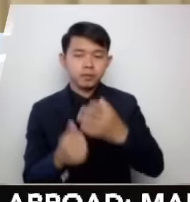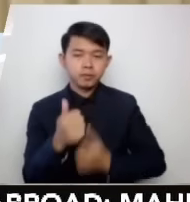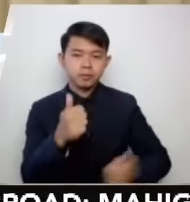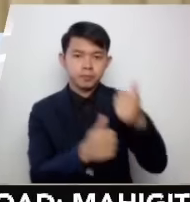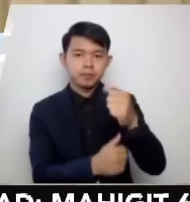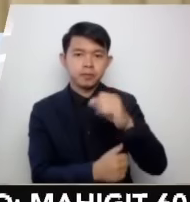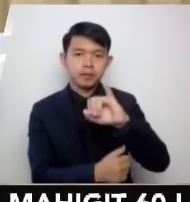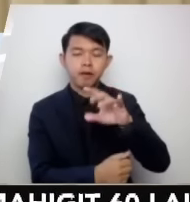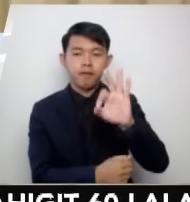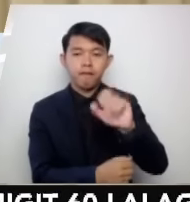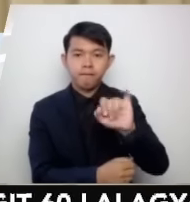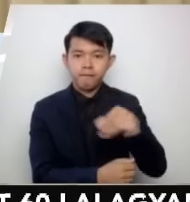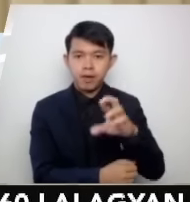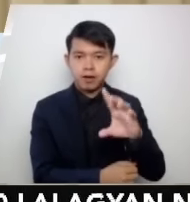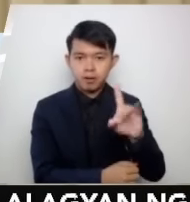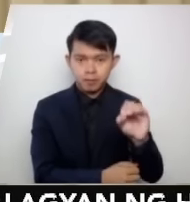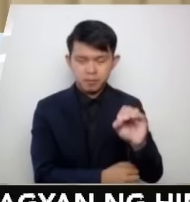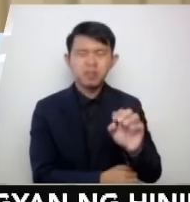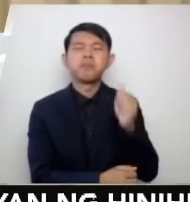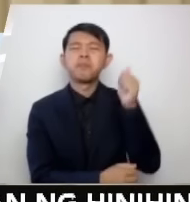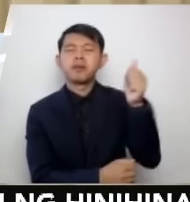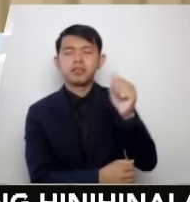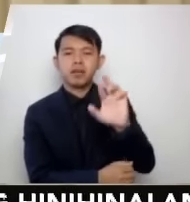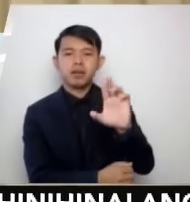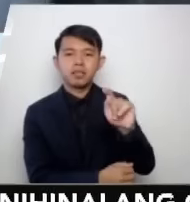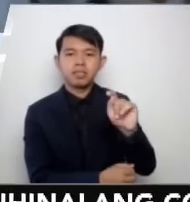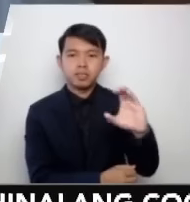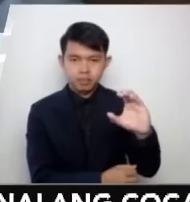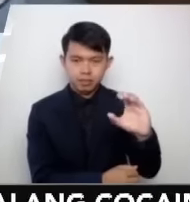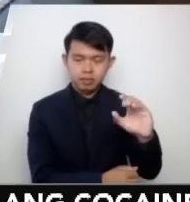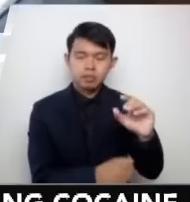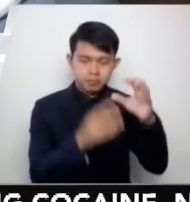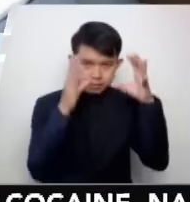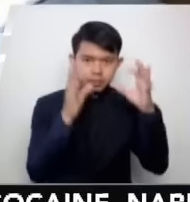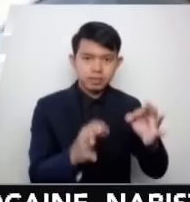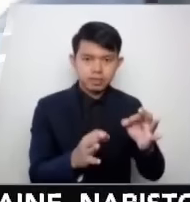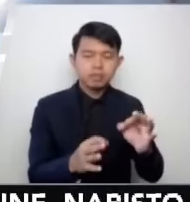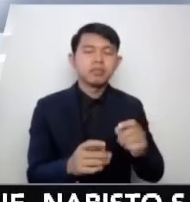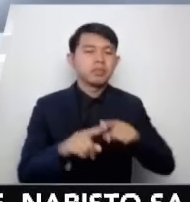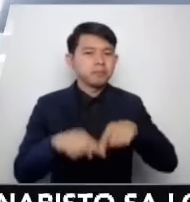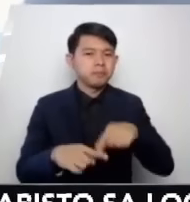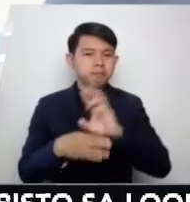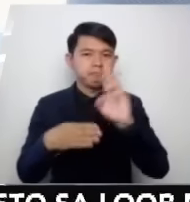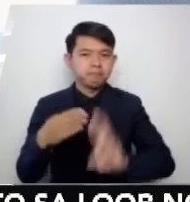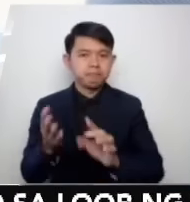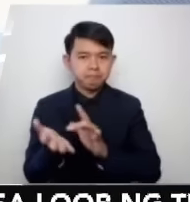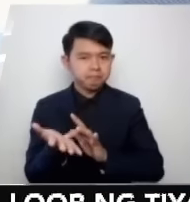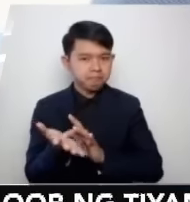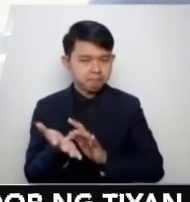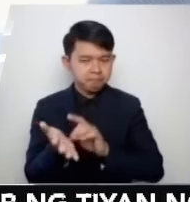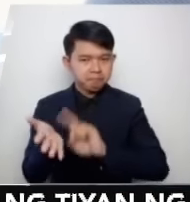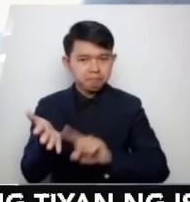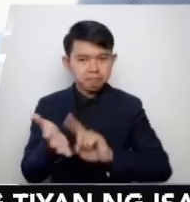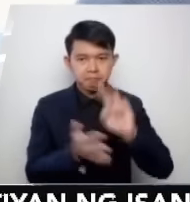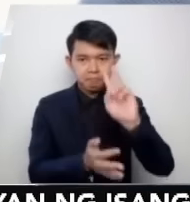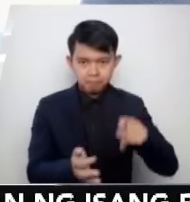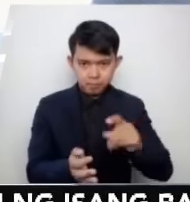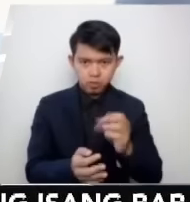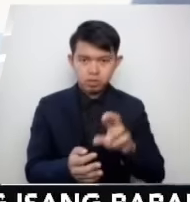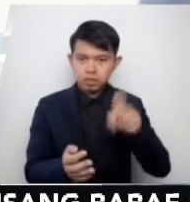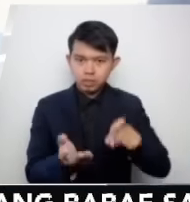RTC kung magdedesisyon na sila batay sa resulta ng medical check-up o magkakaroon pa ng pagdinig. Susundin daw